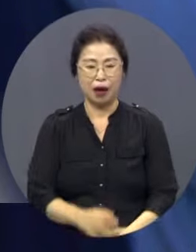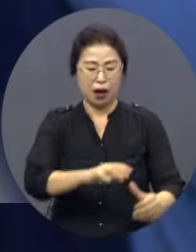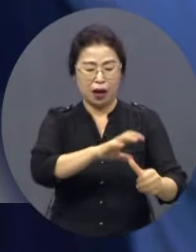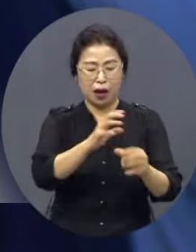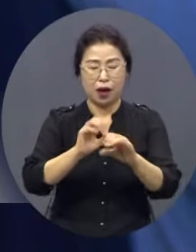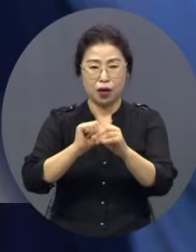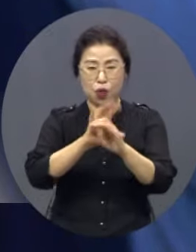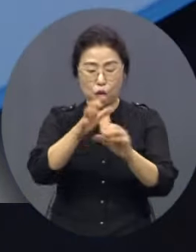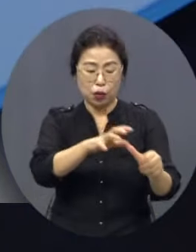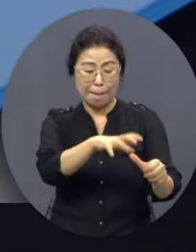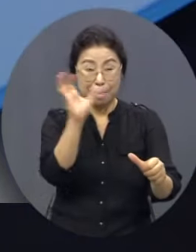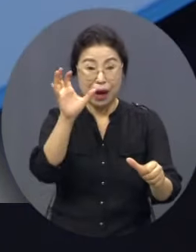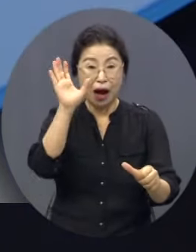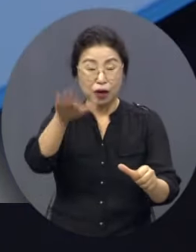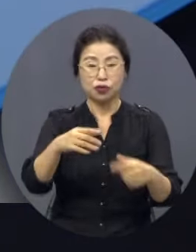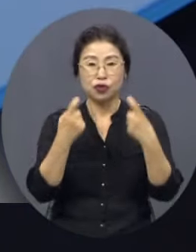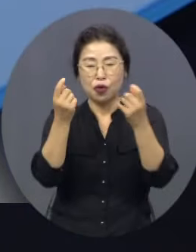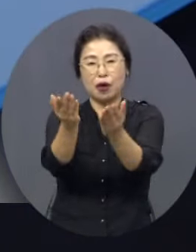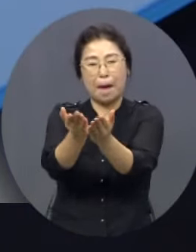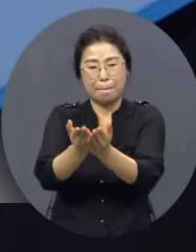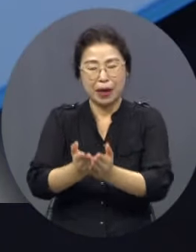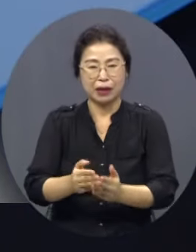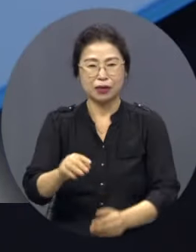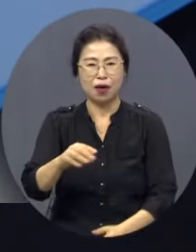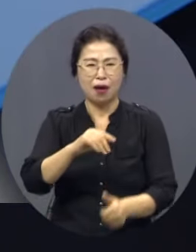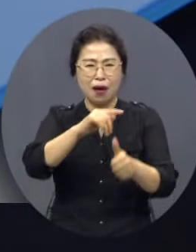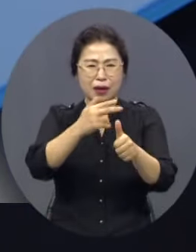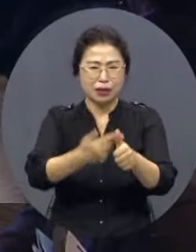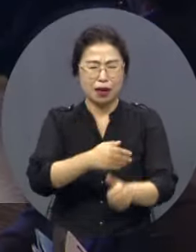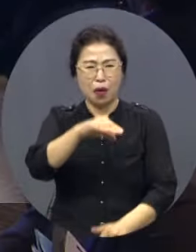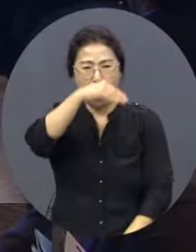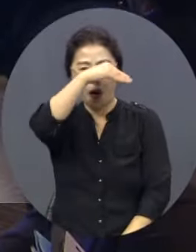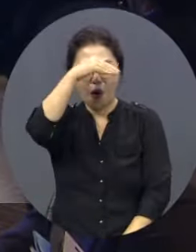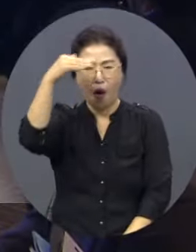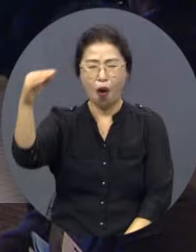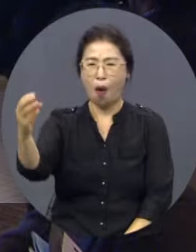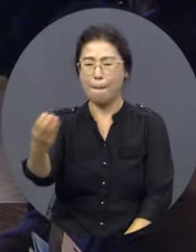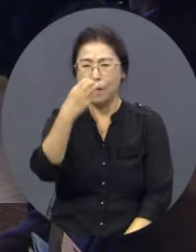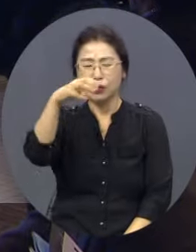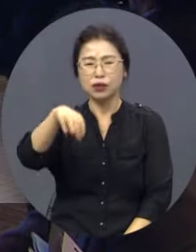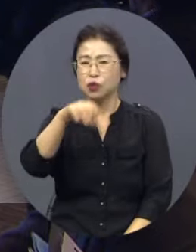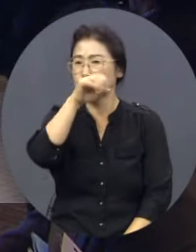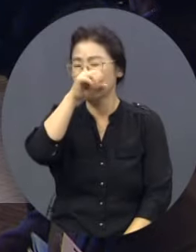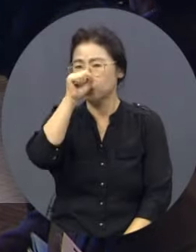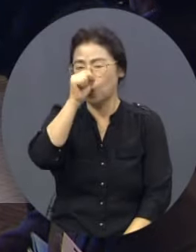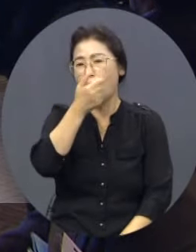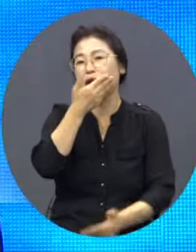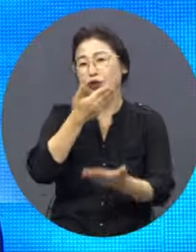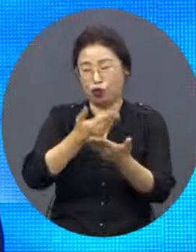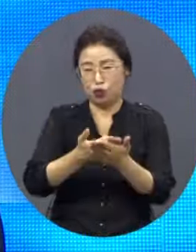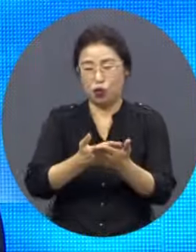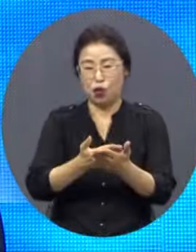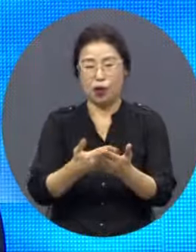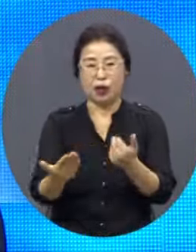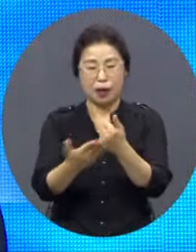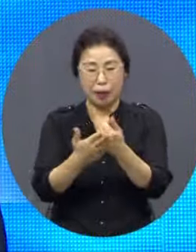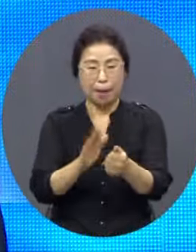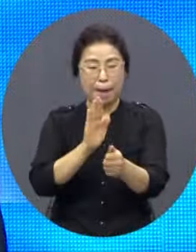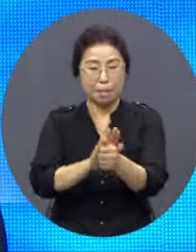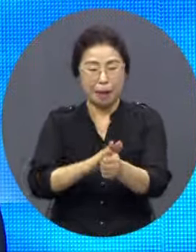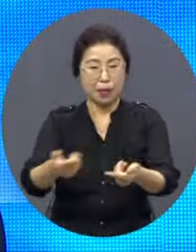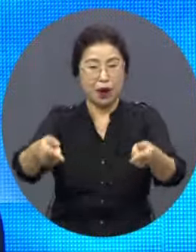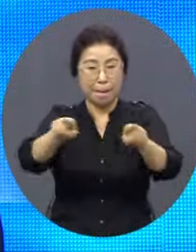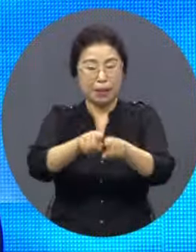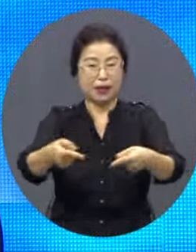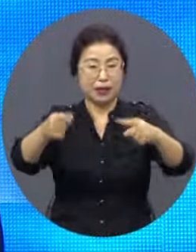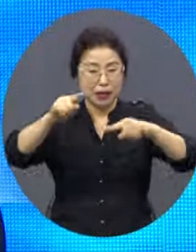시대 크루즈 시장에서는 자연경관 중심의 기항 관광이 중요하고 지역사회의 협력과 참여를 전제로